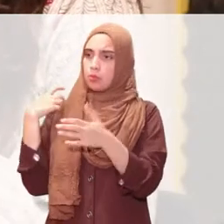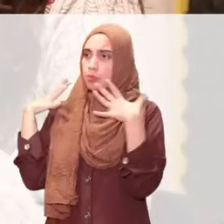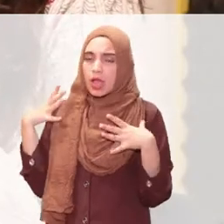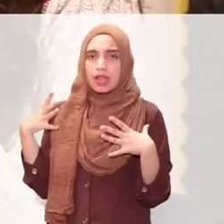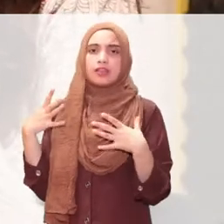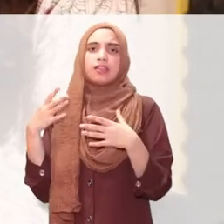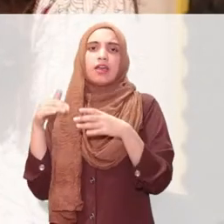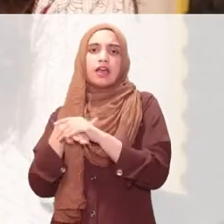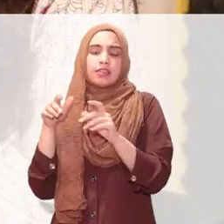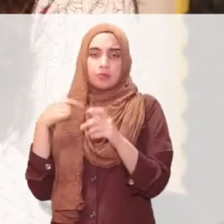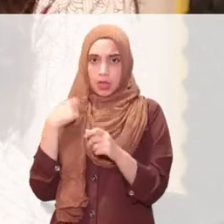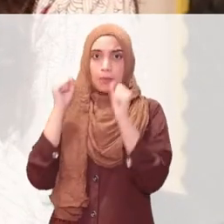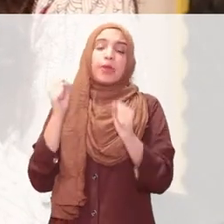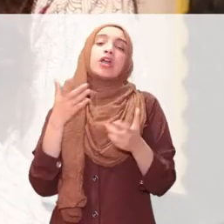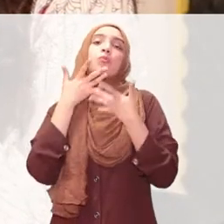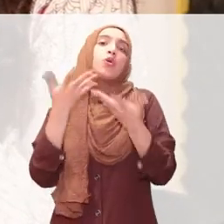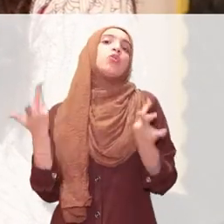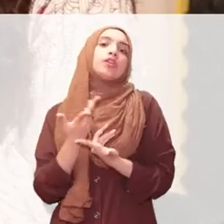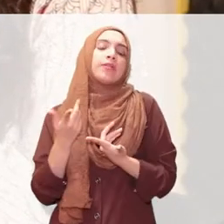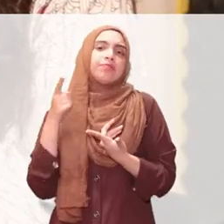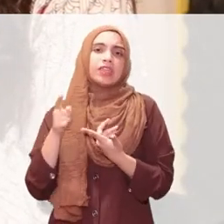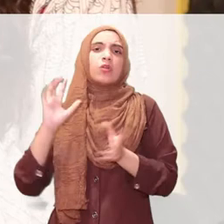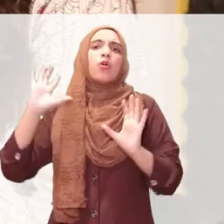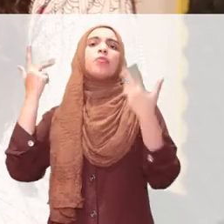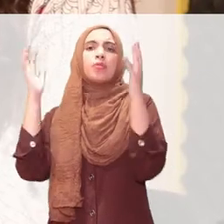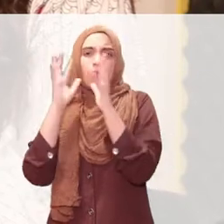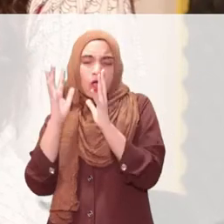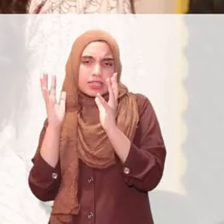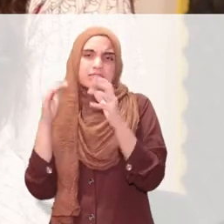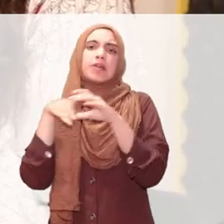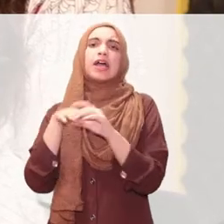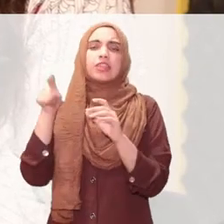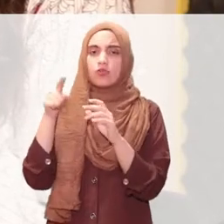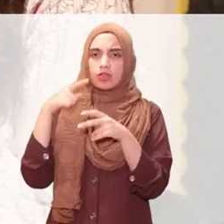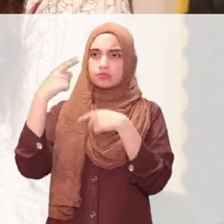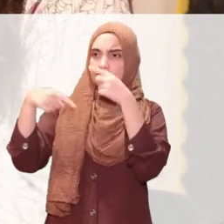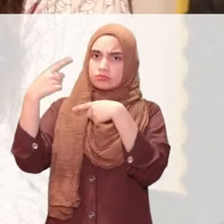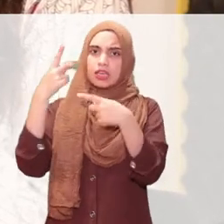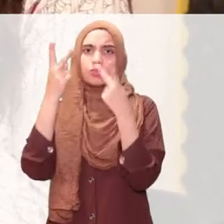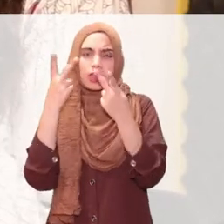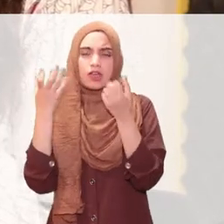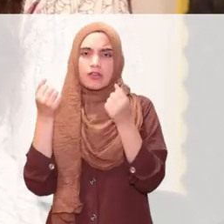और साथ में यह सब बार-बार सामने